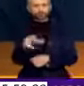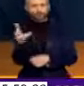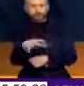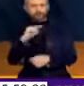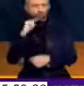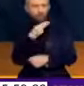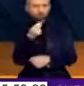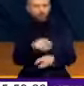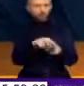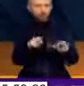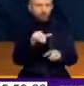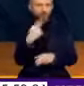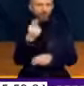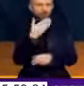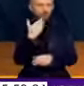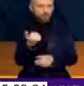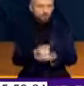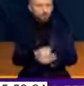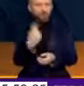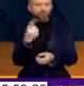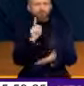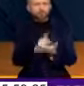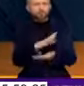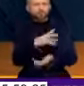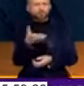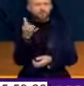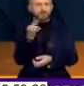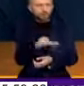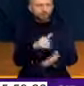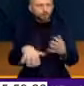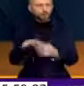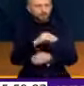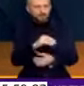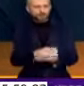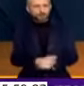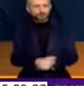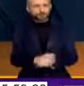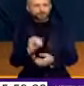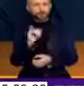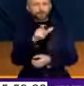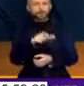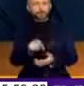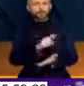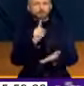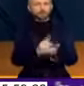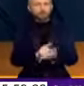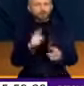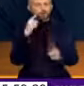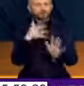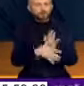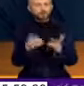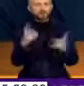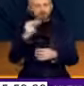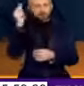платять однаково, бо в них немає лічильників. Угу. Лічильники мають бути встановлені усіх. І люди мають все-таки зрозуміти, що